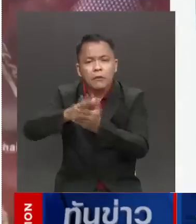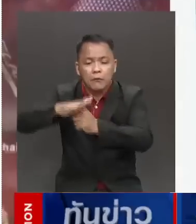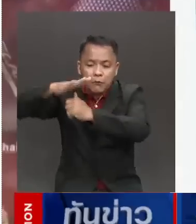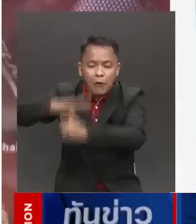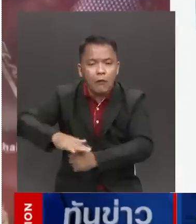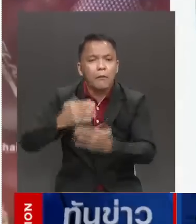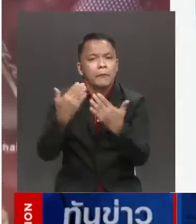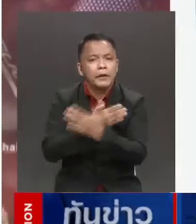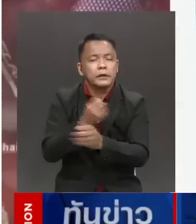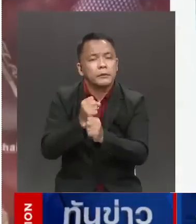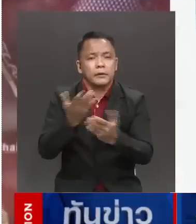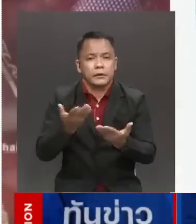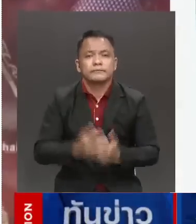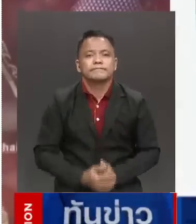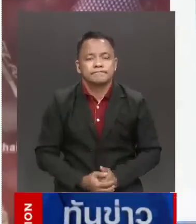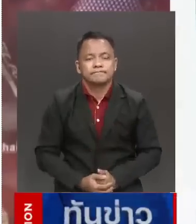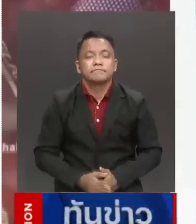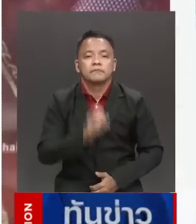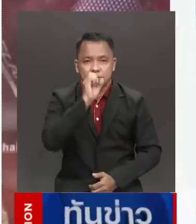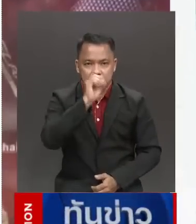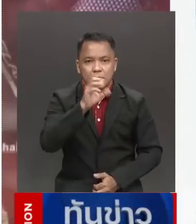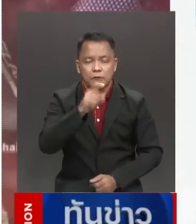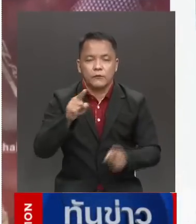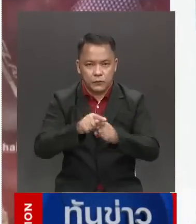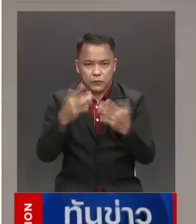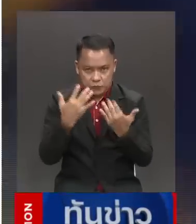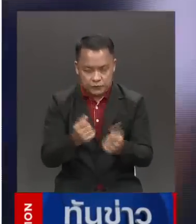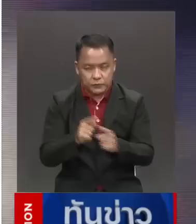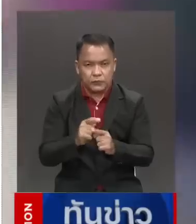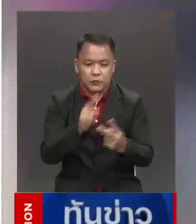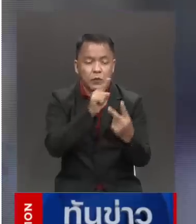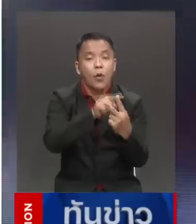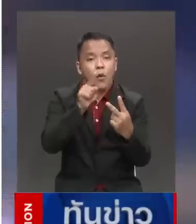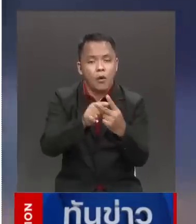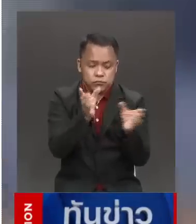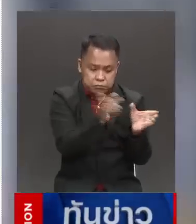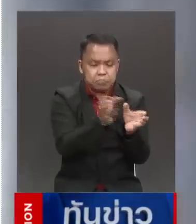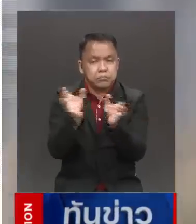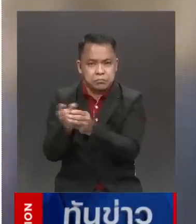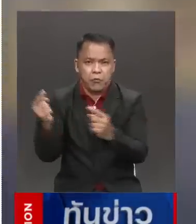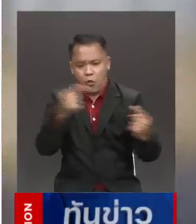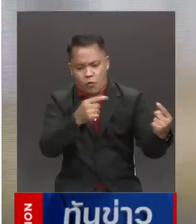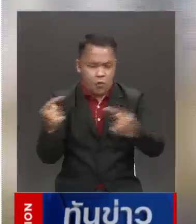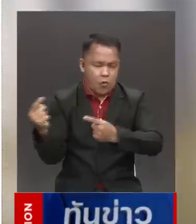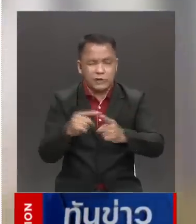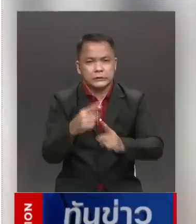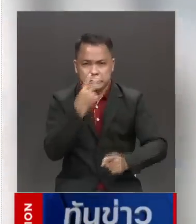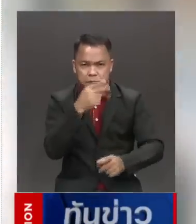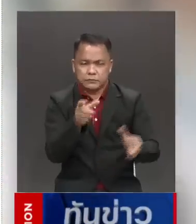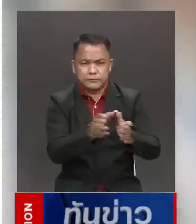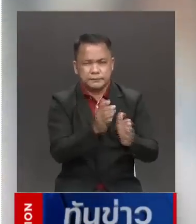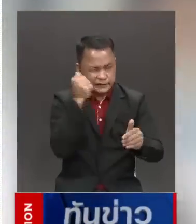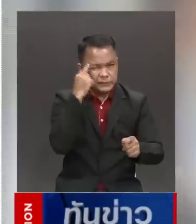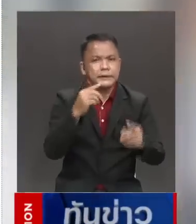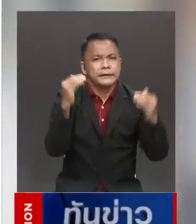ได้ความเปลี่ยนแปลงใช่หรือไม ่ค่ะก็อย่างที่บอกไปว่าประเด็นนี้มันมี2ฝ่ายนะคะที่ถกเถียงกันอยู่ฝ่ายหนึ่งก็เห็นว่าเอ๊ะเราก็